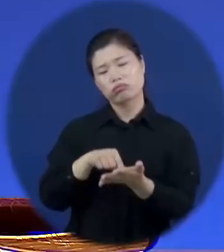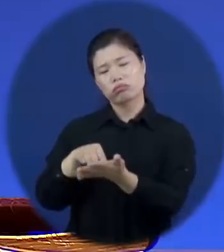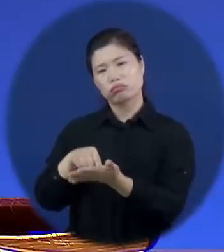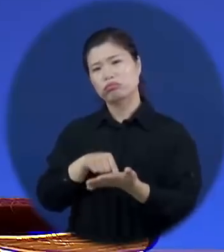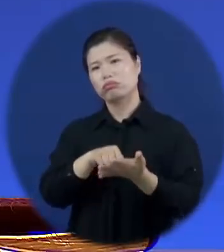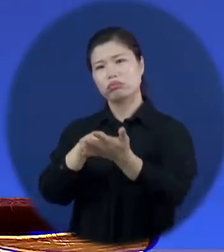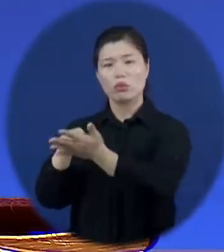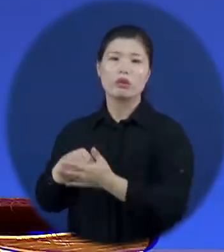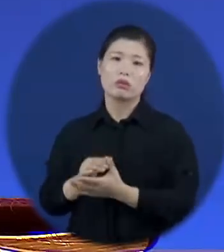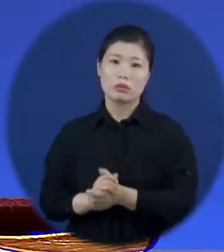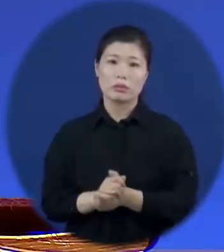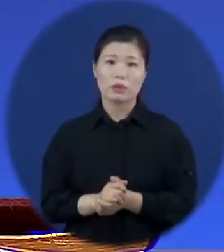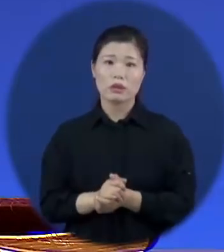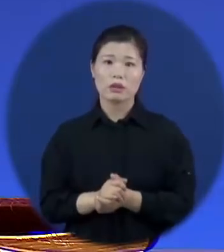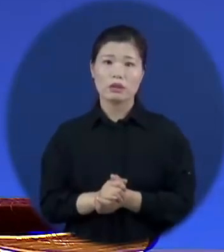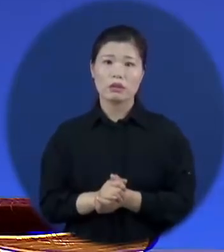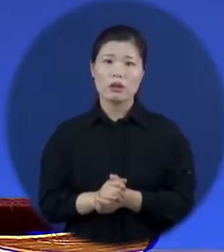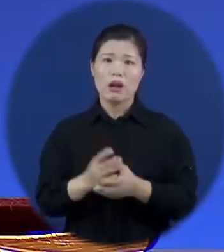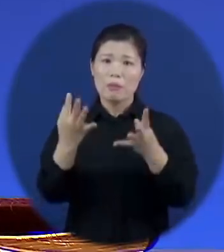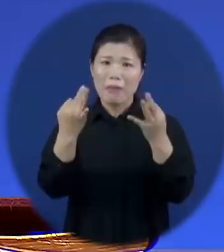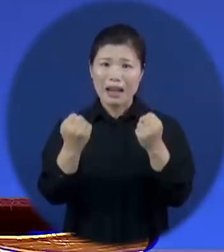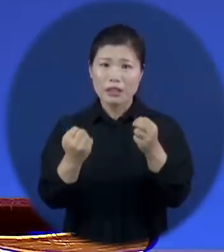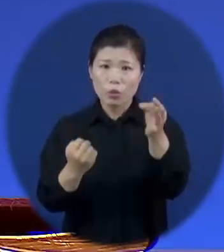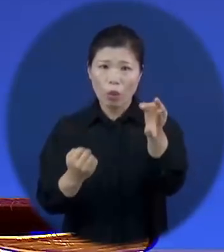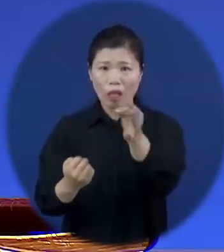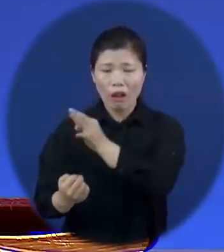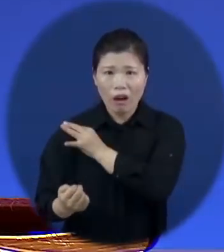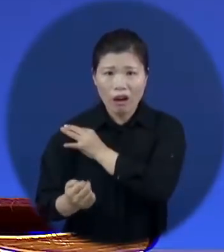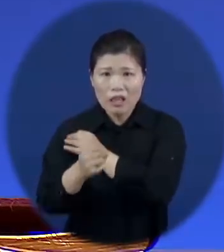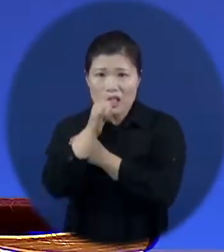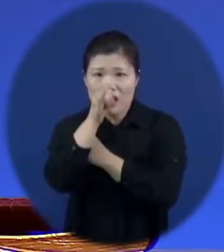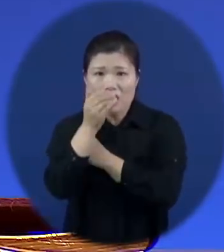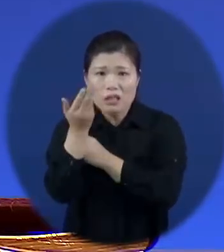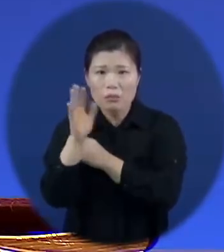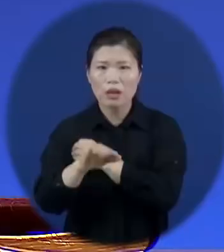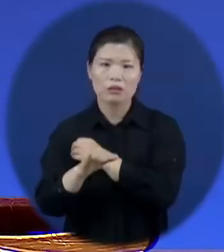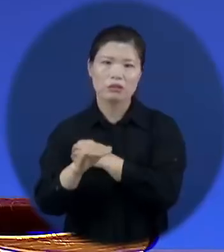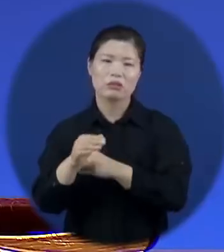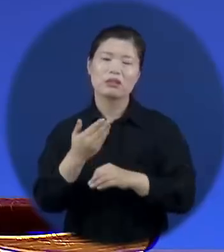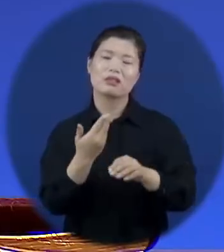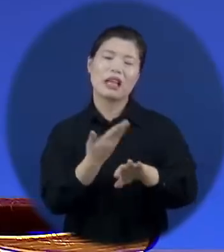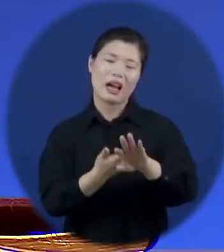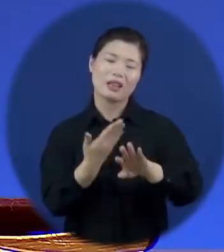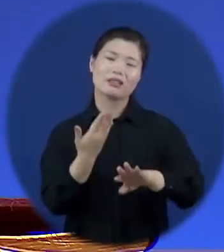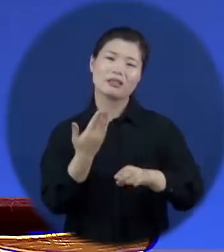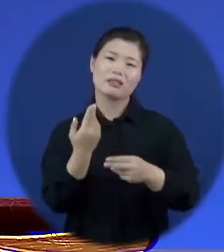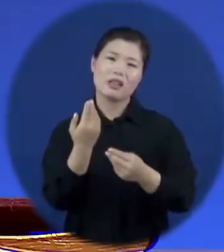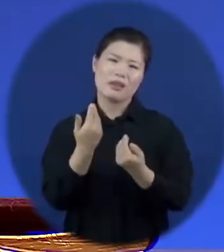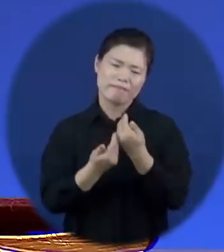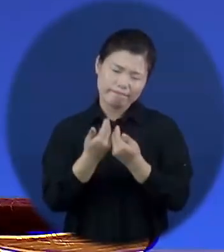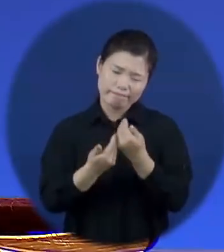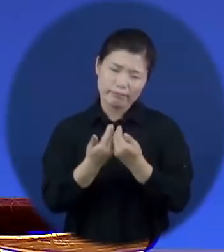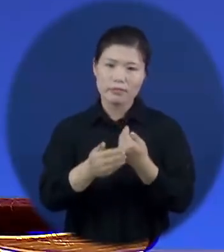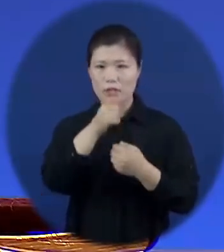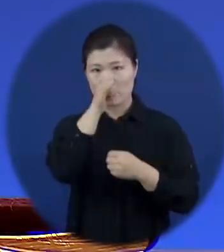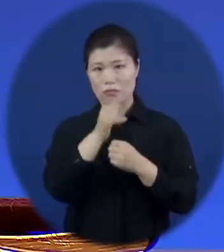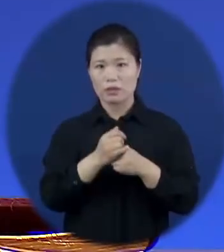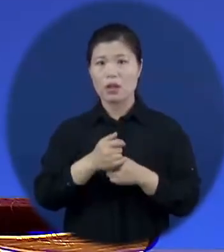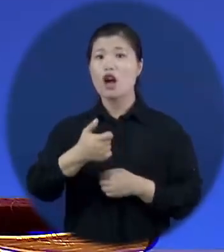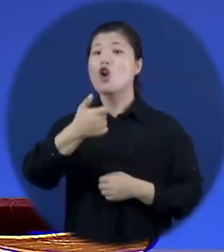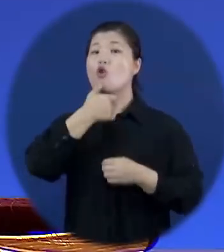돈을 가졌지만 뭔가 또 다른 갈증이 있었습니다. 로마는 점점 더 강대해져